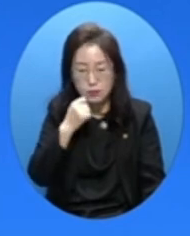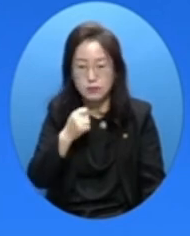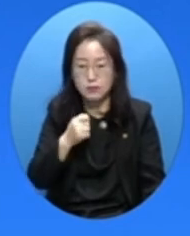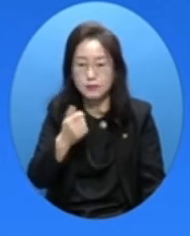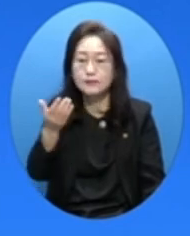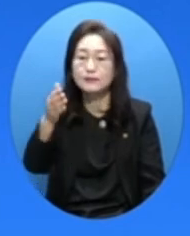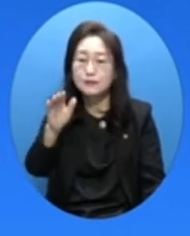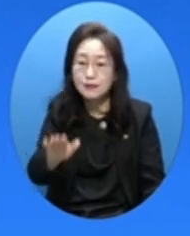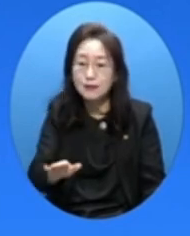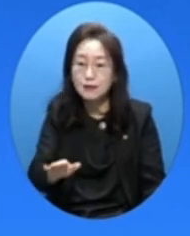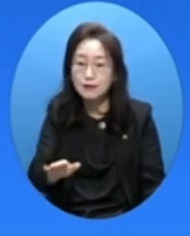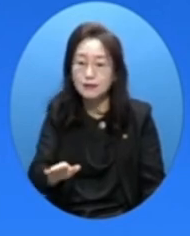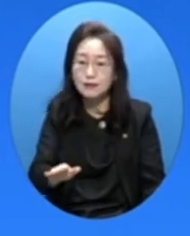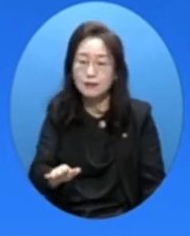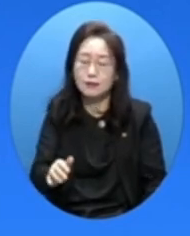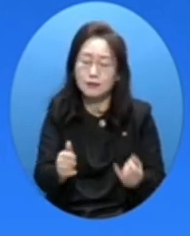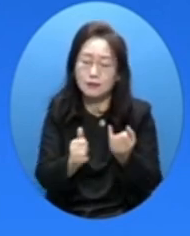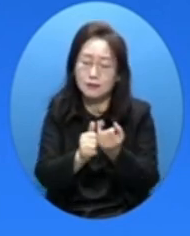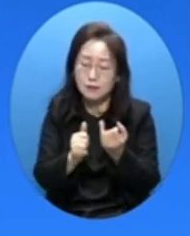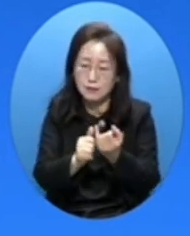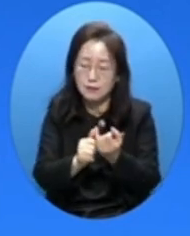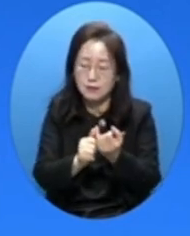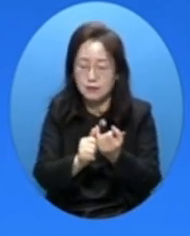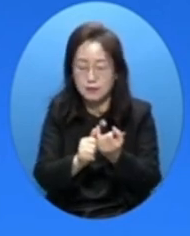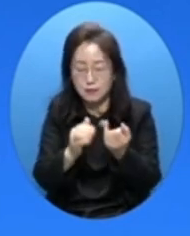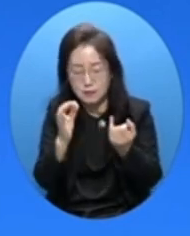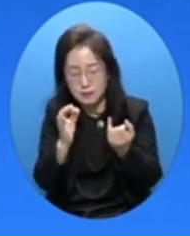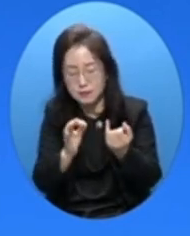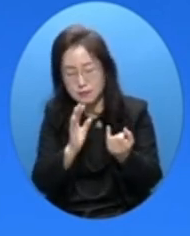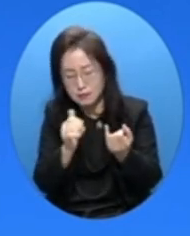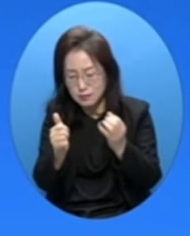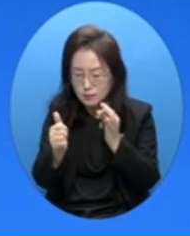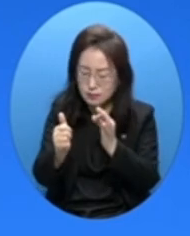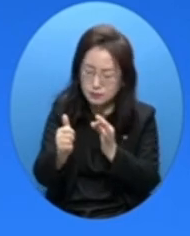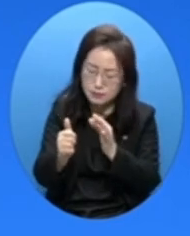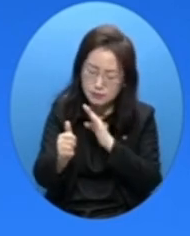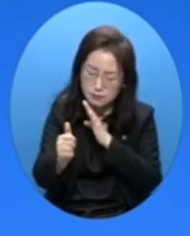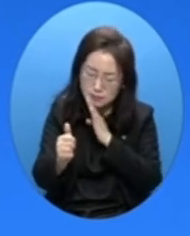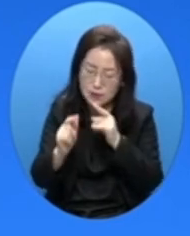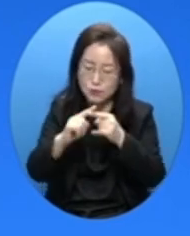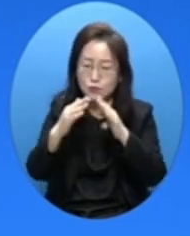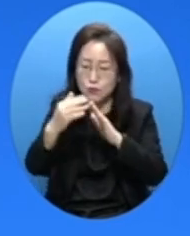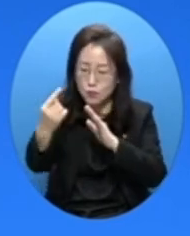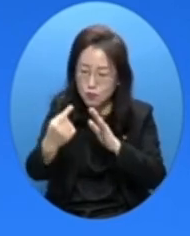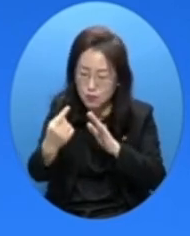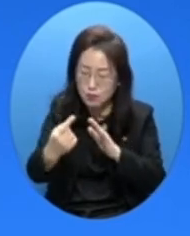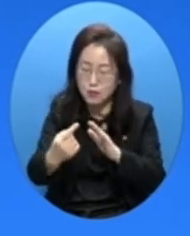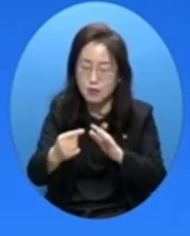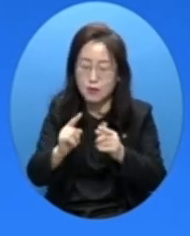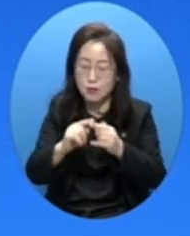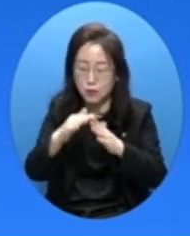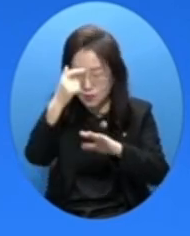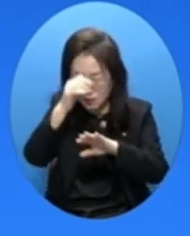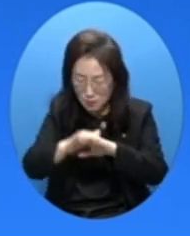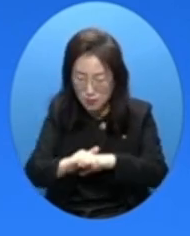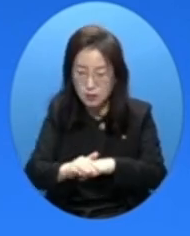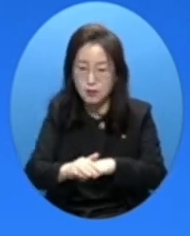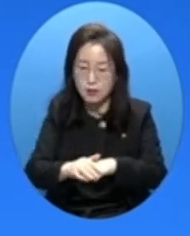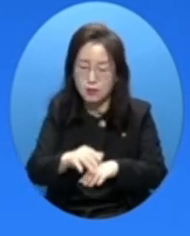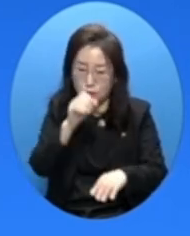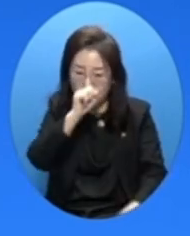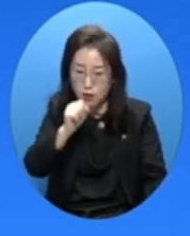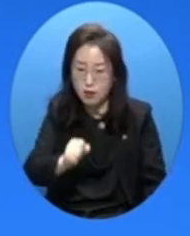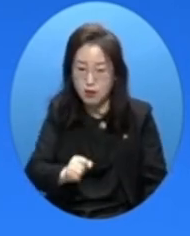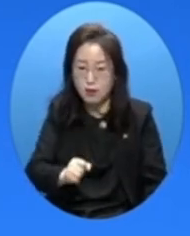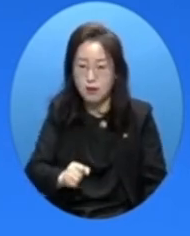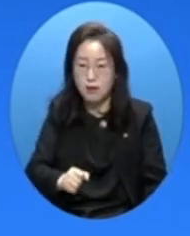그런데 그분들은 얼마나 교회 나오는 걸 사모하는지 그렇게 어려워도 지역장님이 매주 예배마다 모시고 나와서